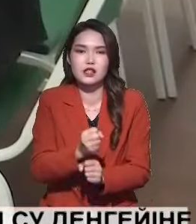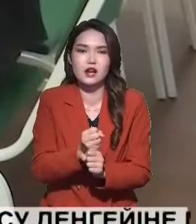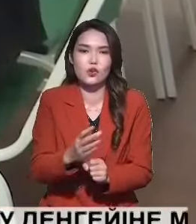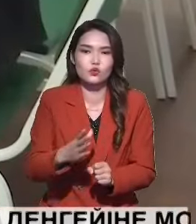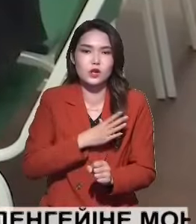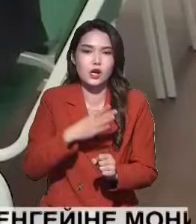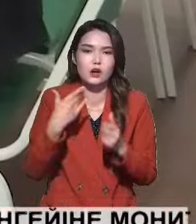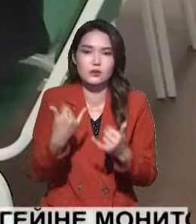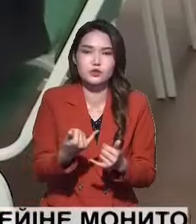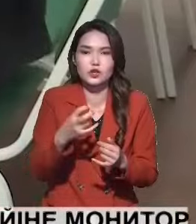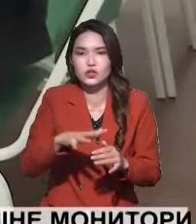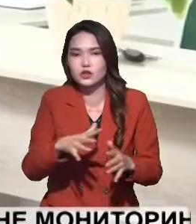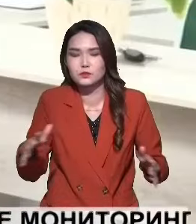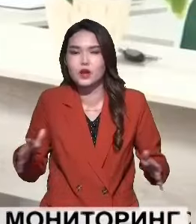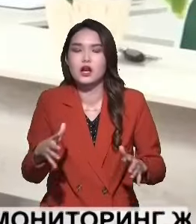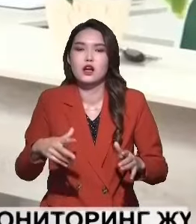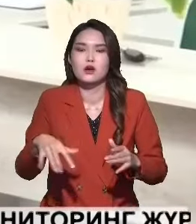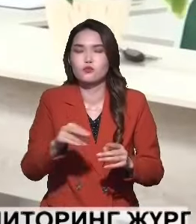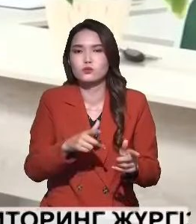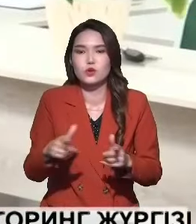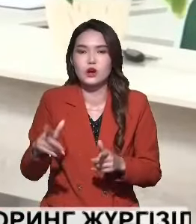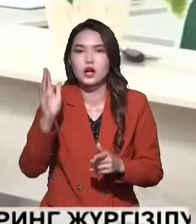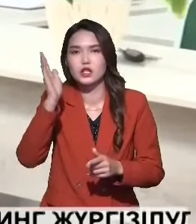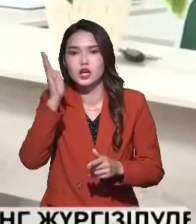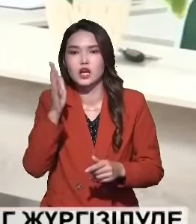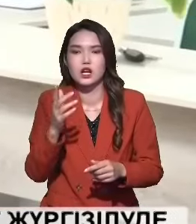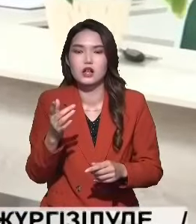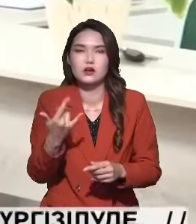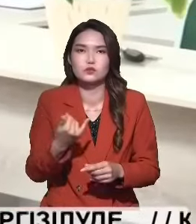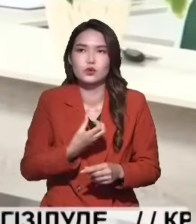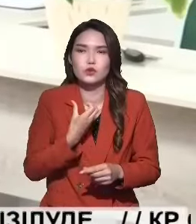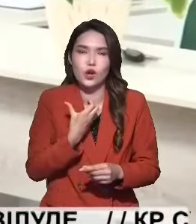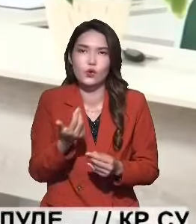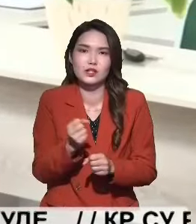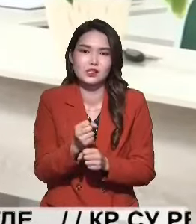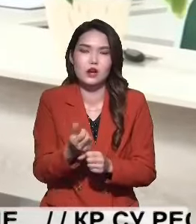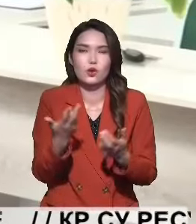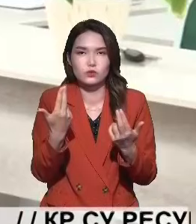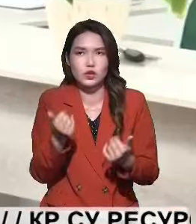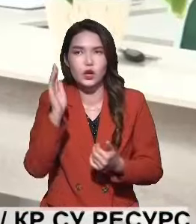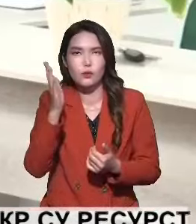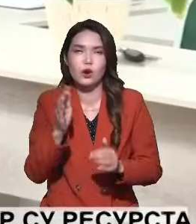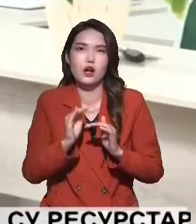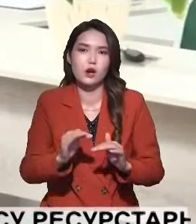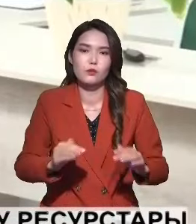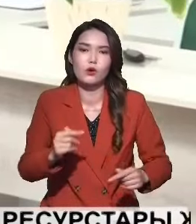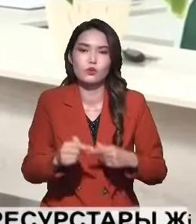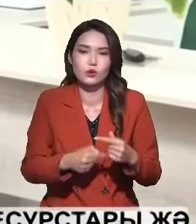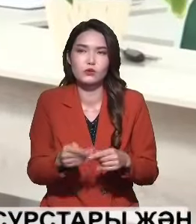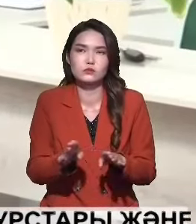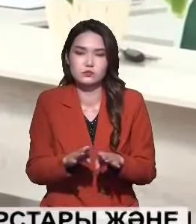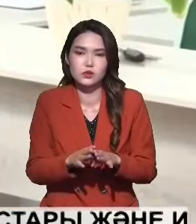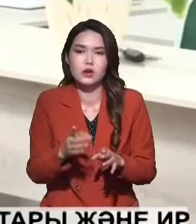Сондықтан ертеңгі күніме алаңсызбын дейді. 8 жылда бірақ Құдай сақтасын, әрине мен бала шағама өзіме еш нәрсе болған жоқ. Адам енді